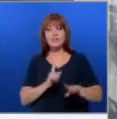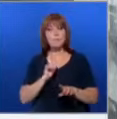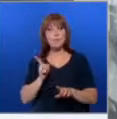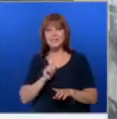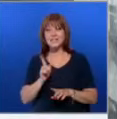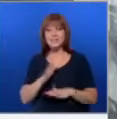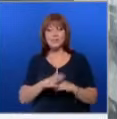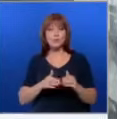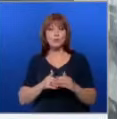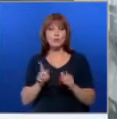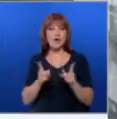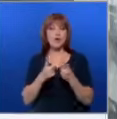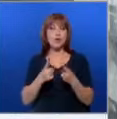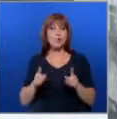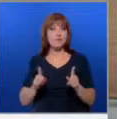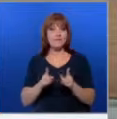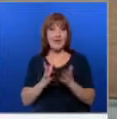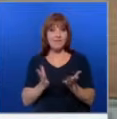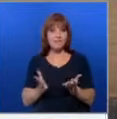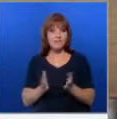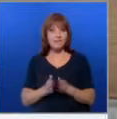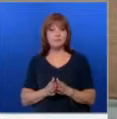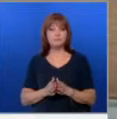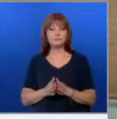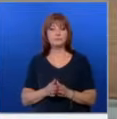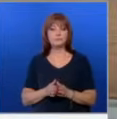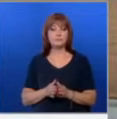неподготвени да управляват и бързо да се разцепят.